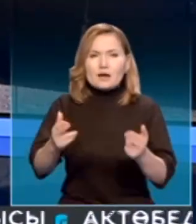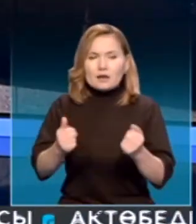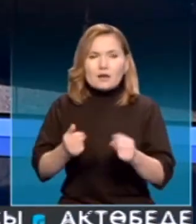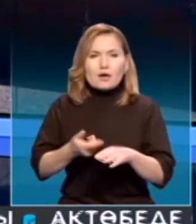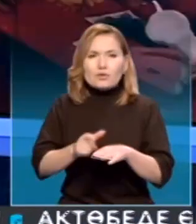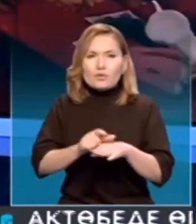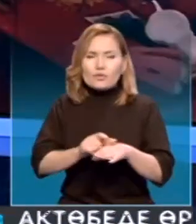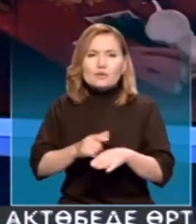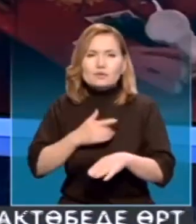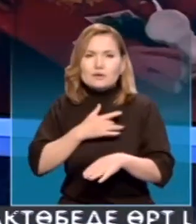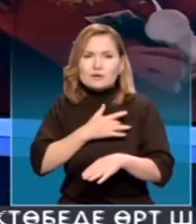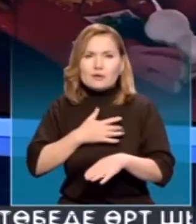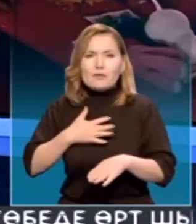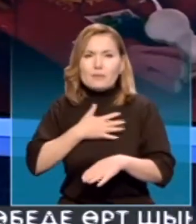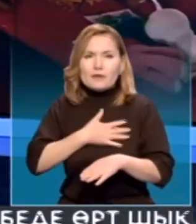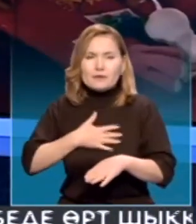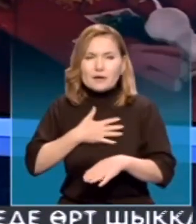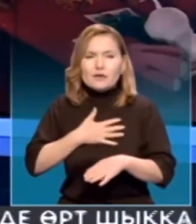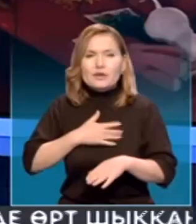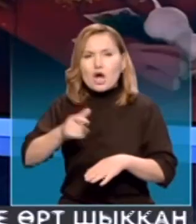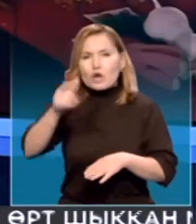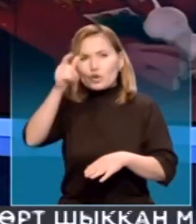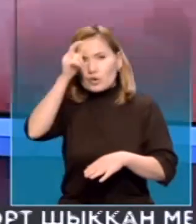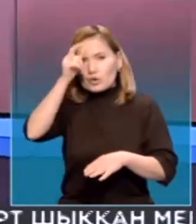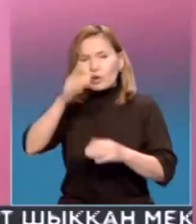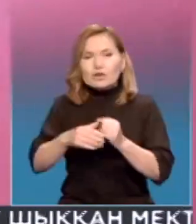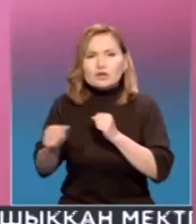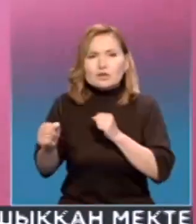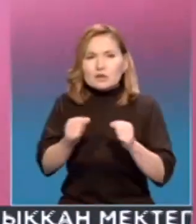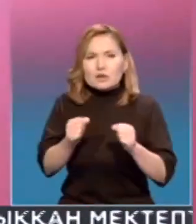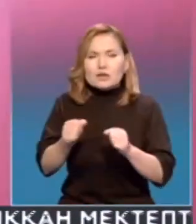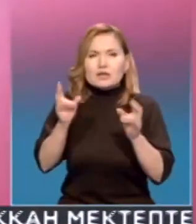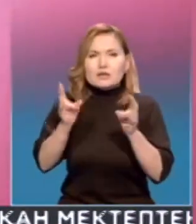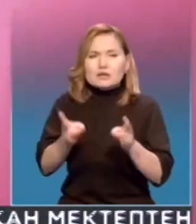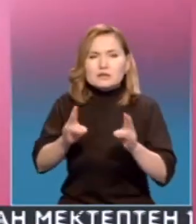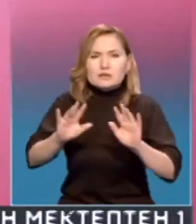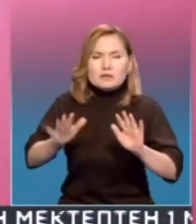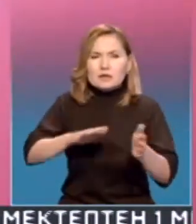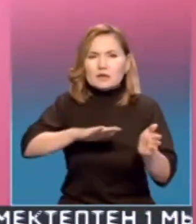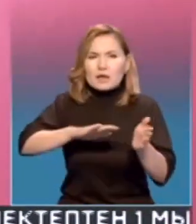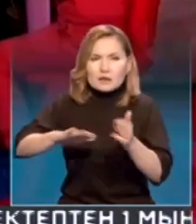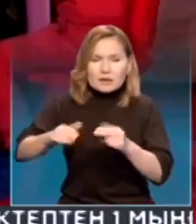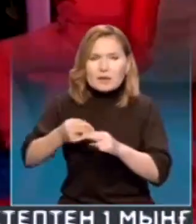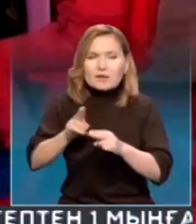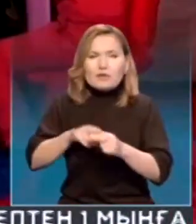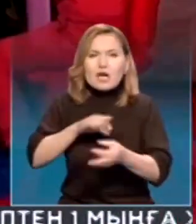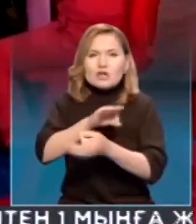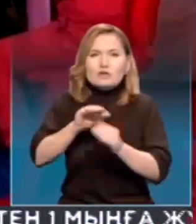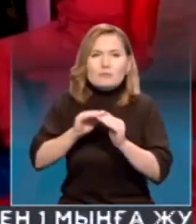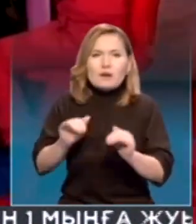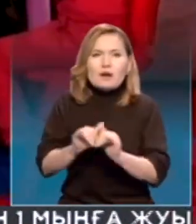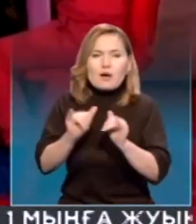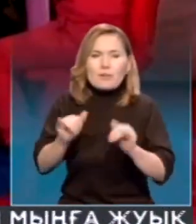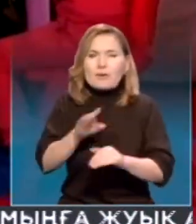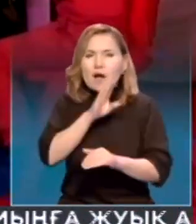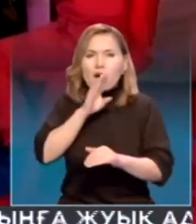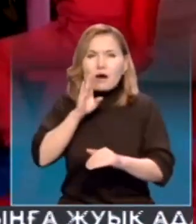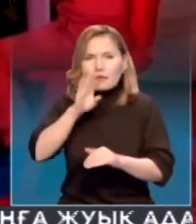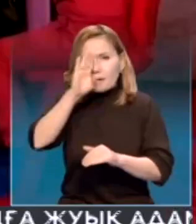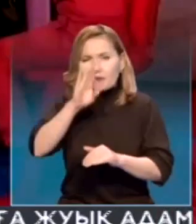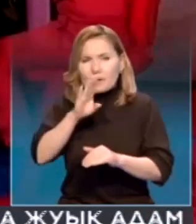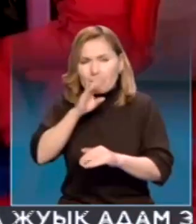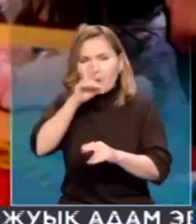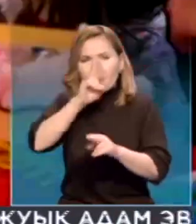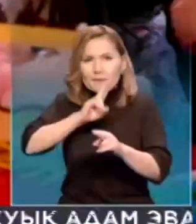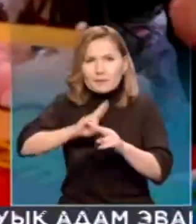Жүректі тебіренткен сәт. Түркияда жер сілкінісінен кейін жетімдер саны өсті. Нақты саны әзірге белгісіз, бірақ ата-анасы қалған балаларды асырап